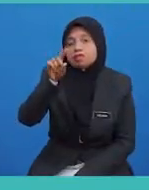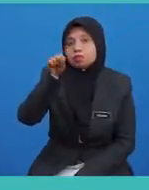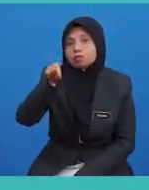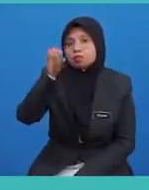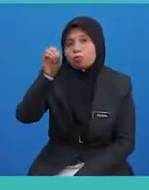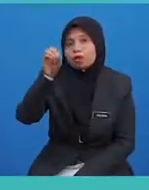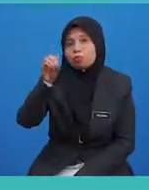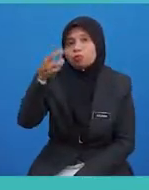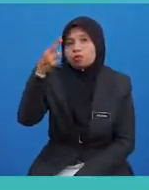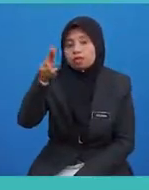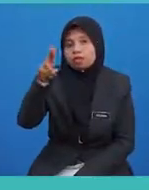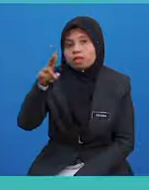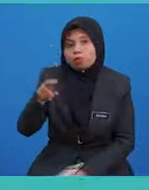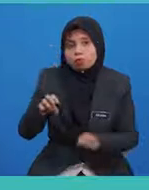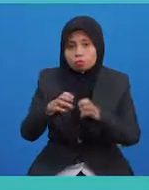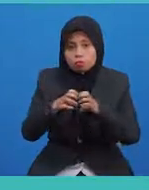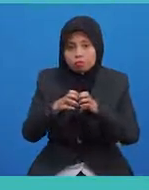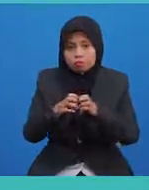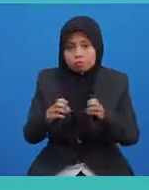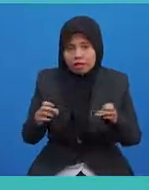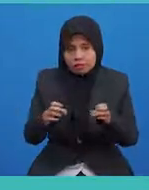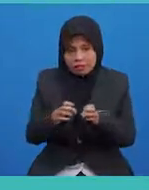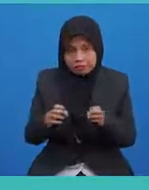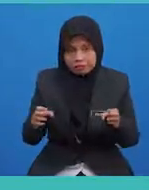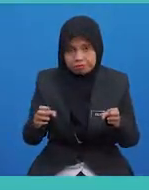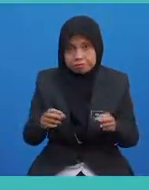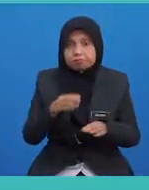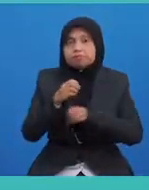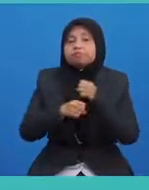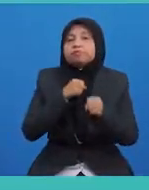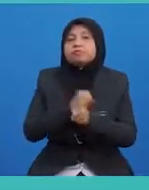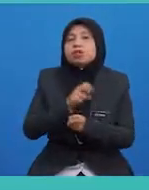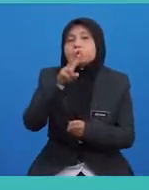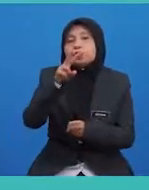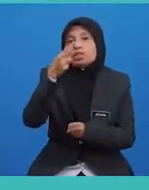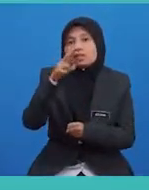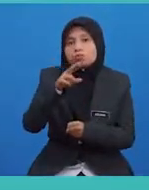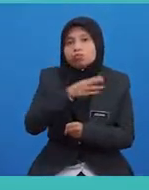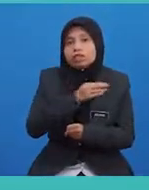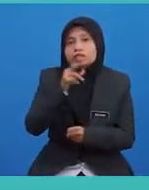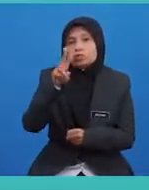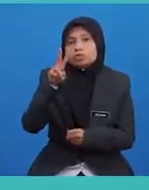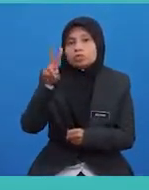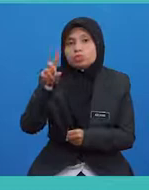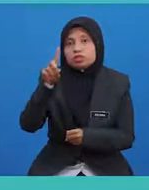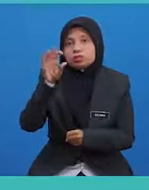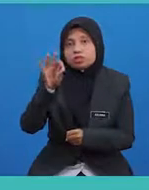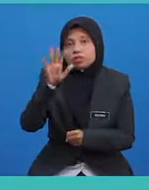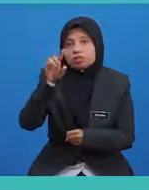21,591.0 ribu hektar pada tahun 2000 dan